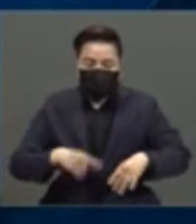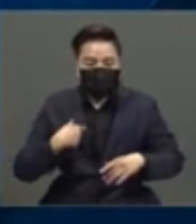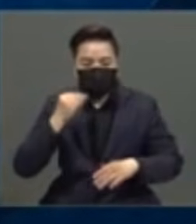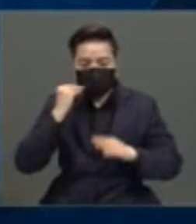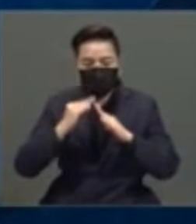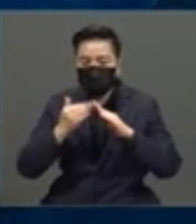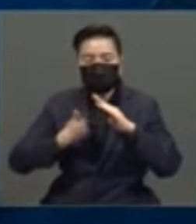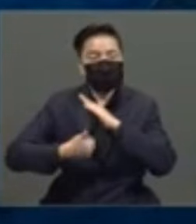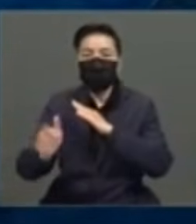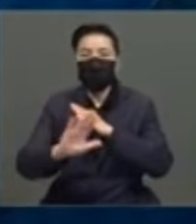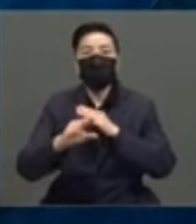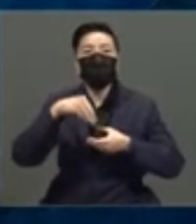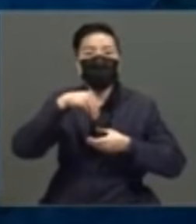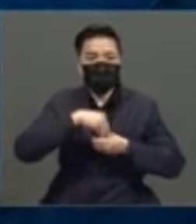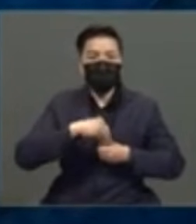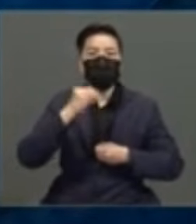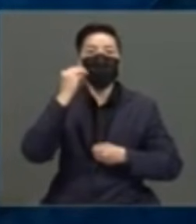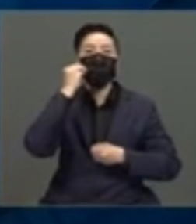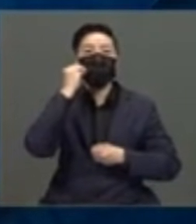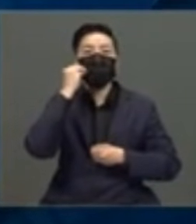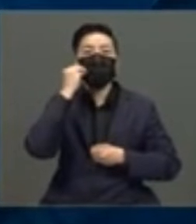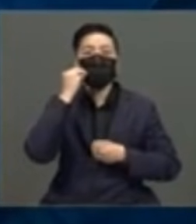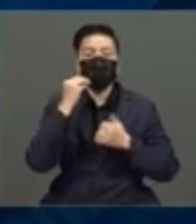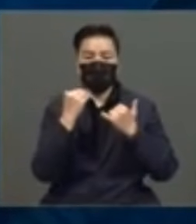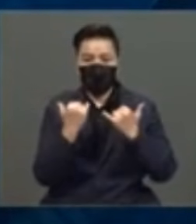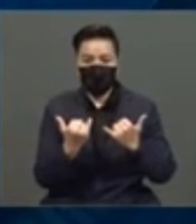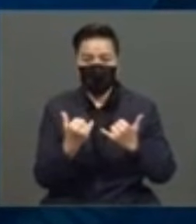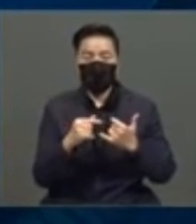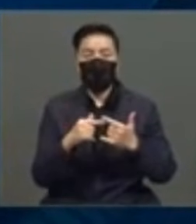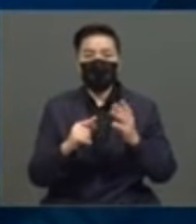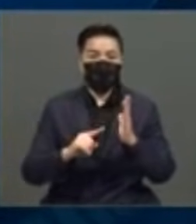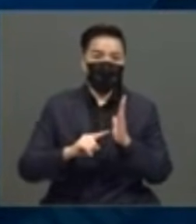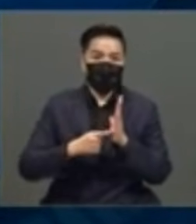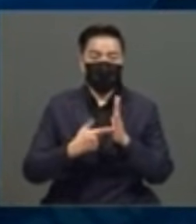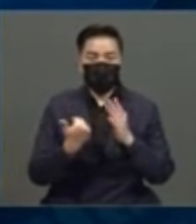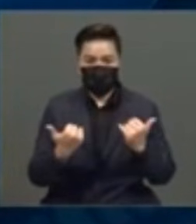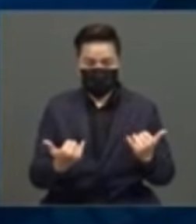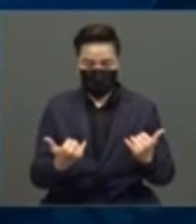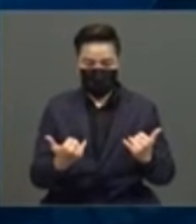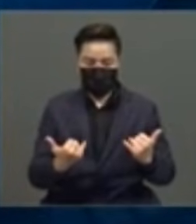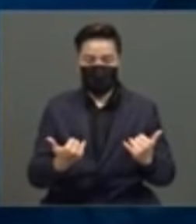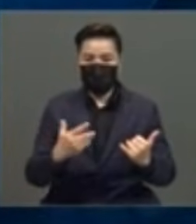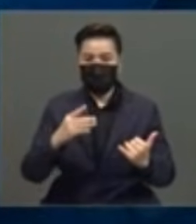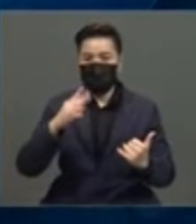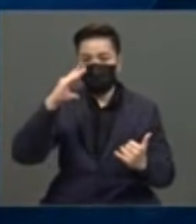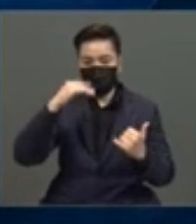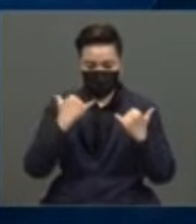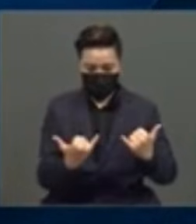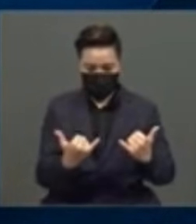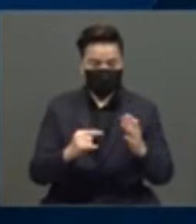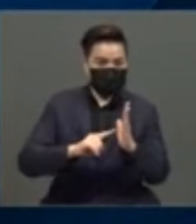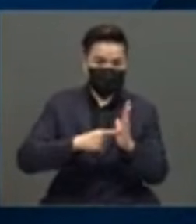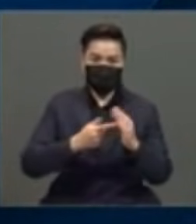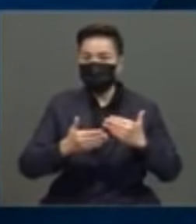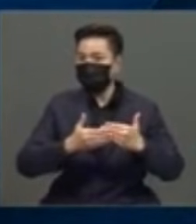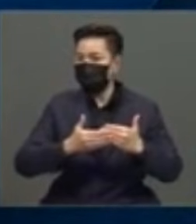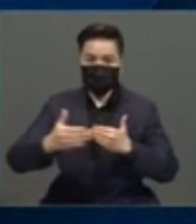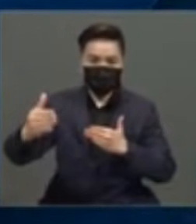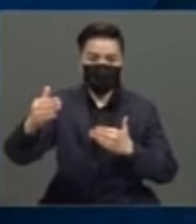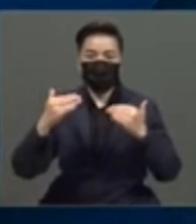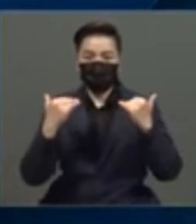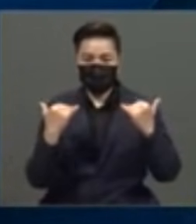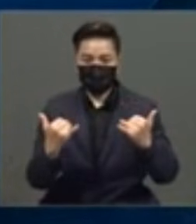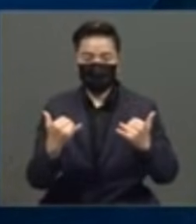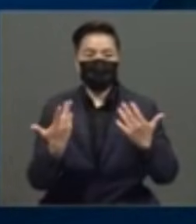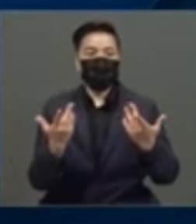ไม่ออกจากบ้านนี่คือสิ่งที่จะเกิดขึ้นในช่วงเวลาตั้งแต่วันนี้เลยนะครับเพราะฉะนั้น